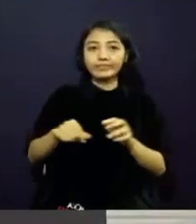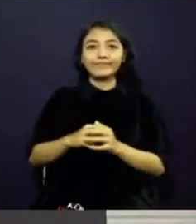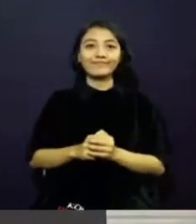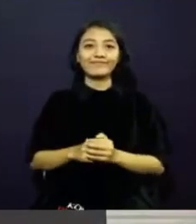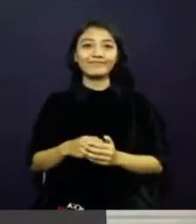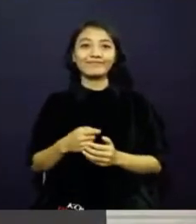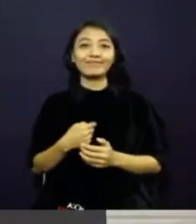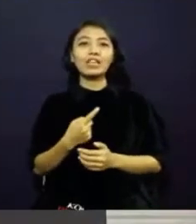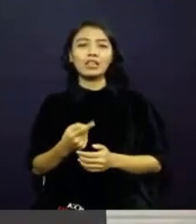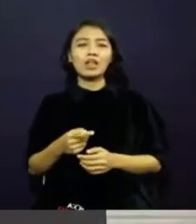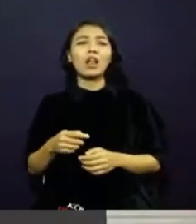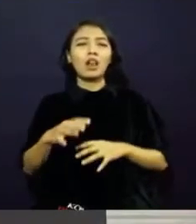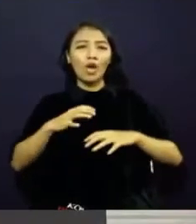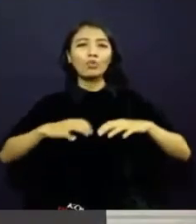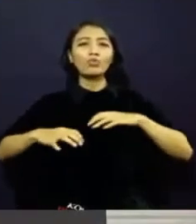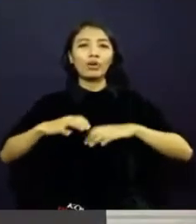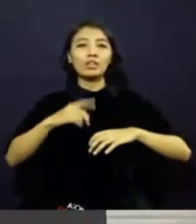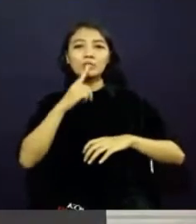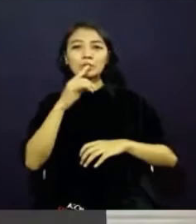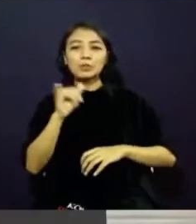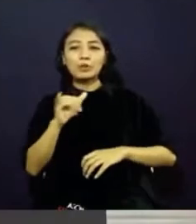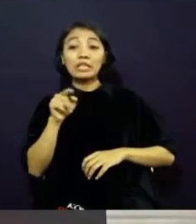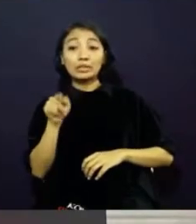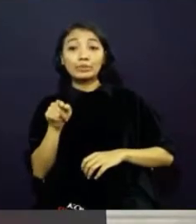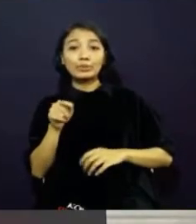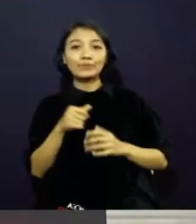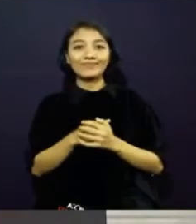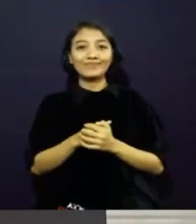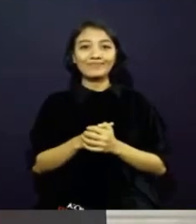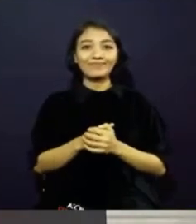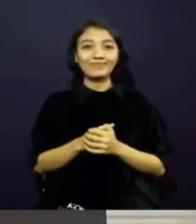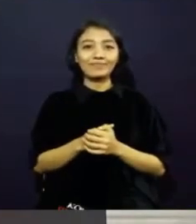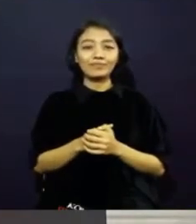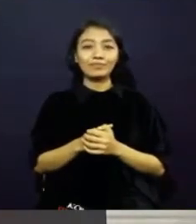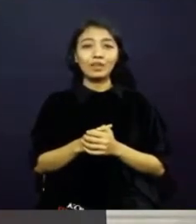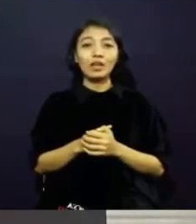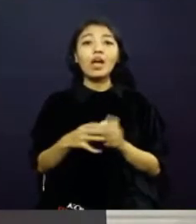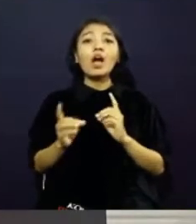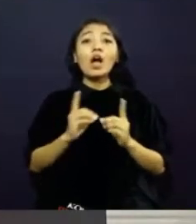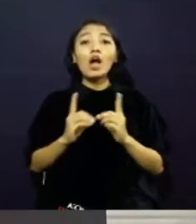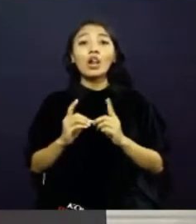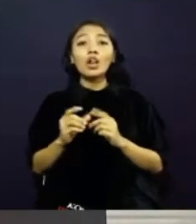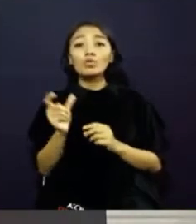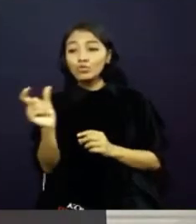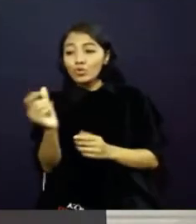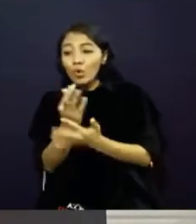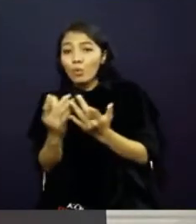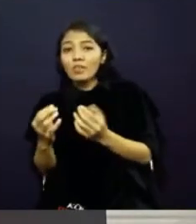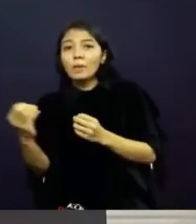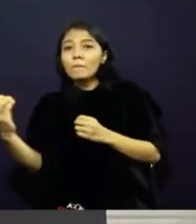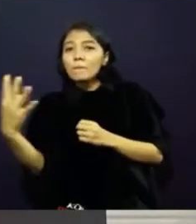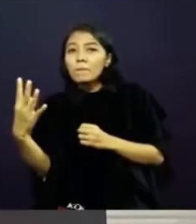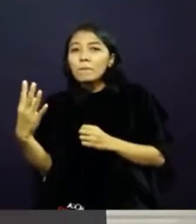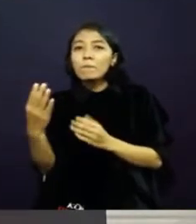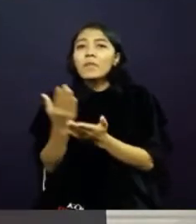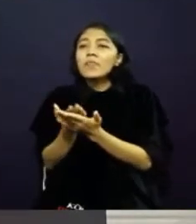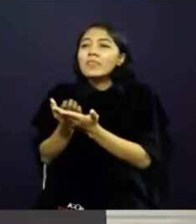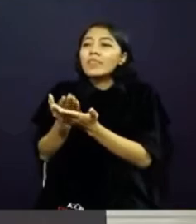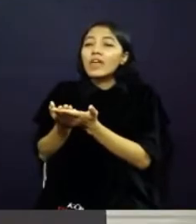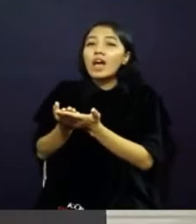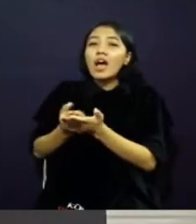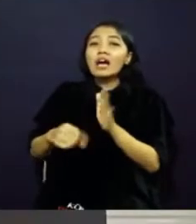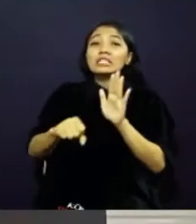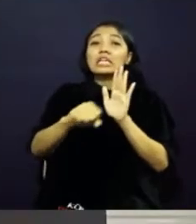jalankan seperti itu jangan sama sekali tidak ada itu tugas Imam